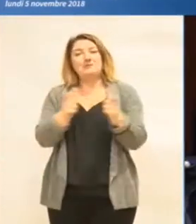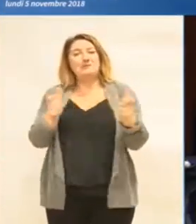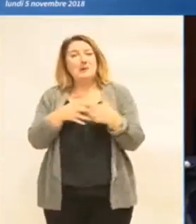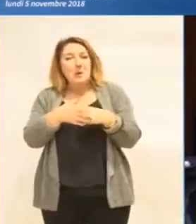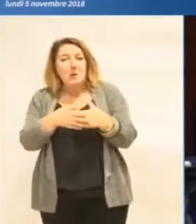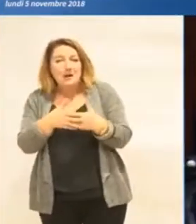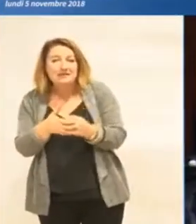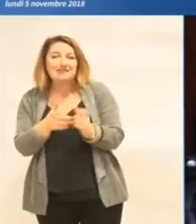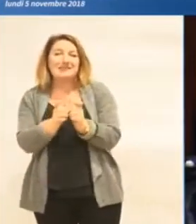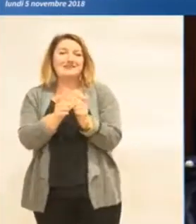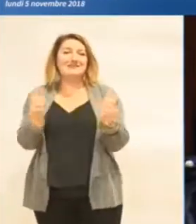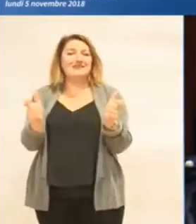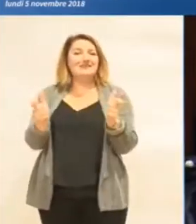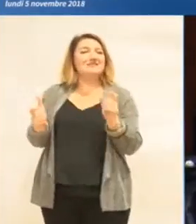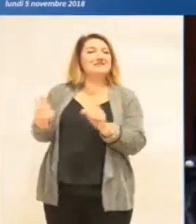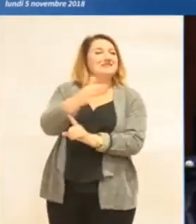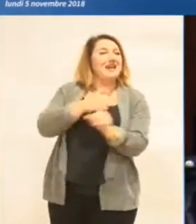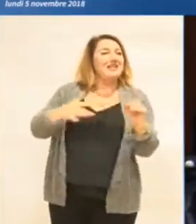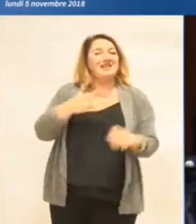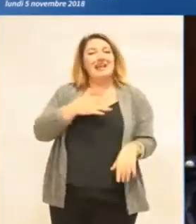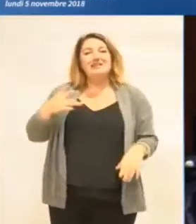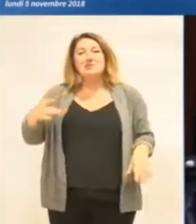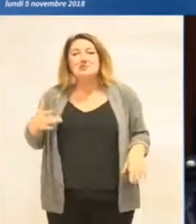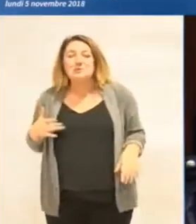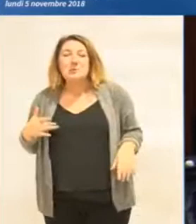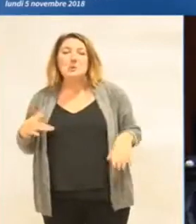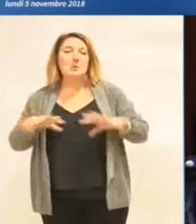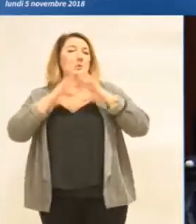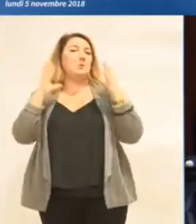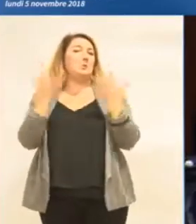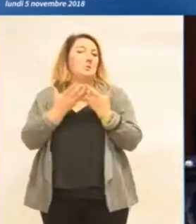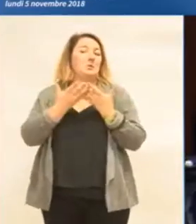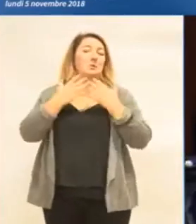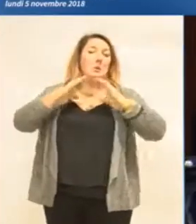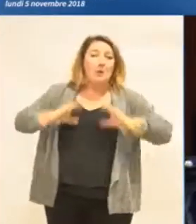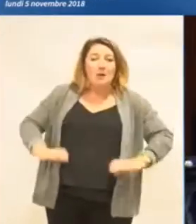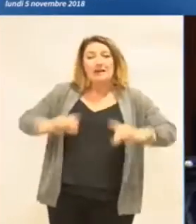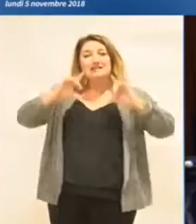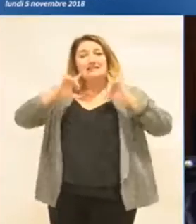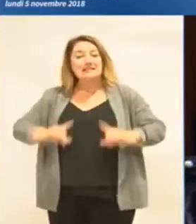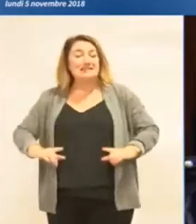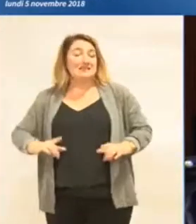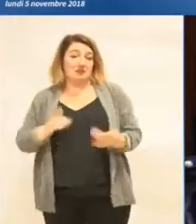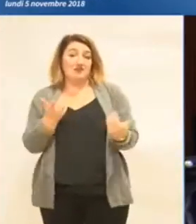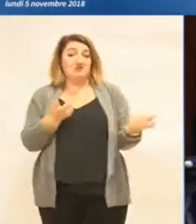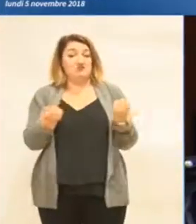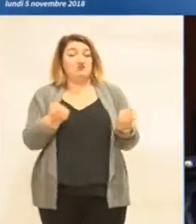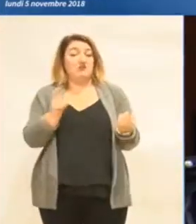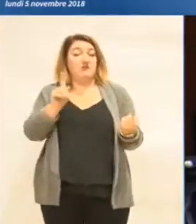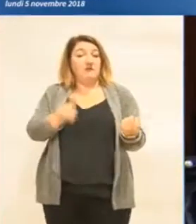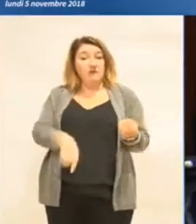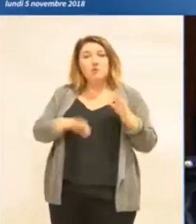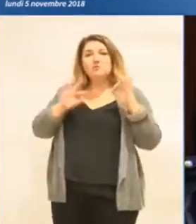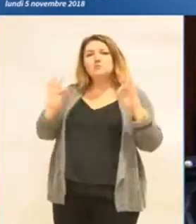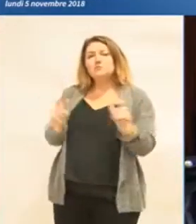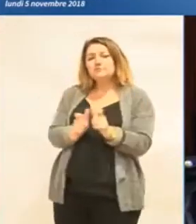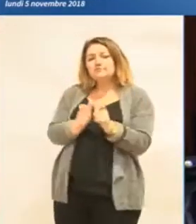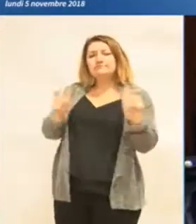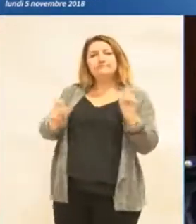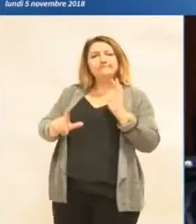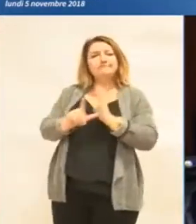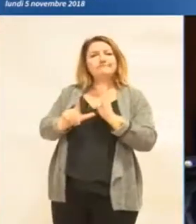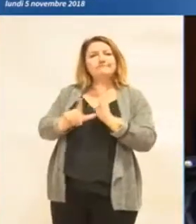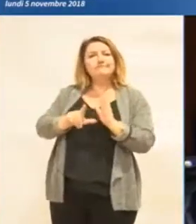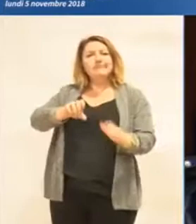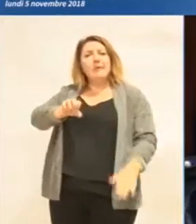sociaux, des enseignements du second degré. Par ailleurs, c'est d'ailleurs la réglementation des établissements recevant du public qui l'impose,